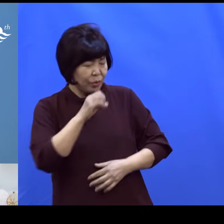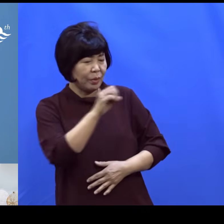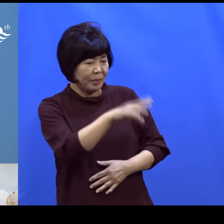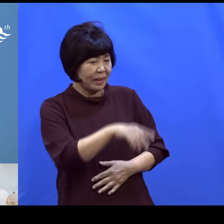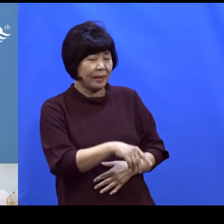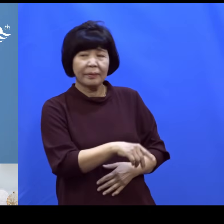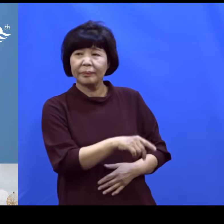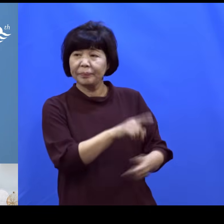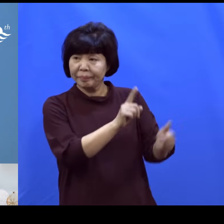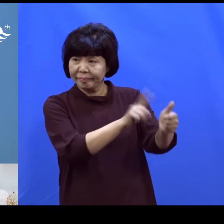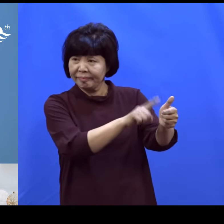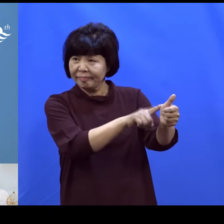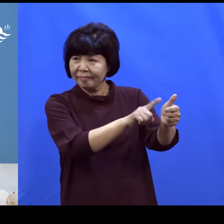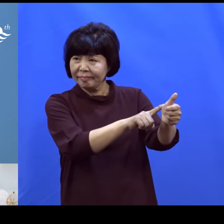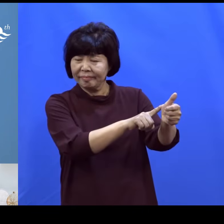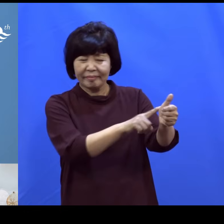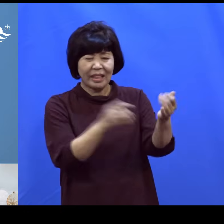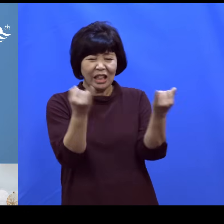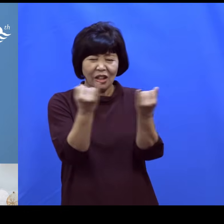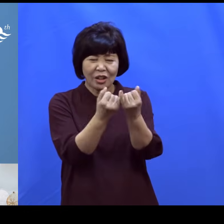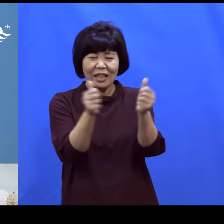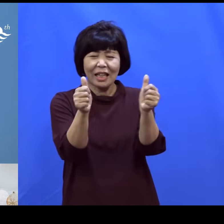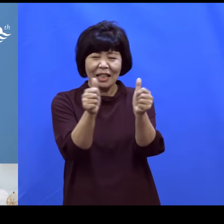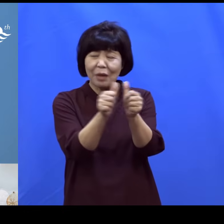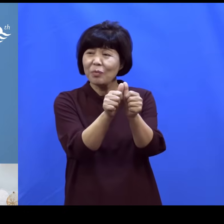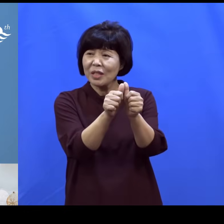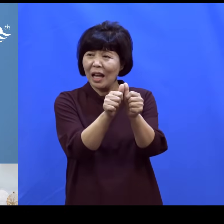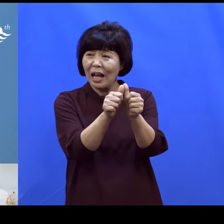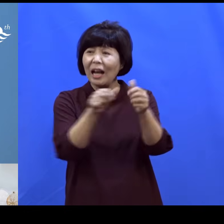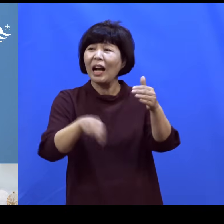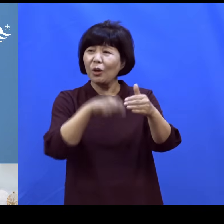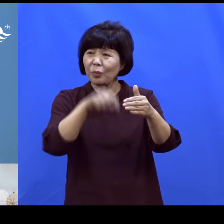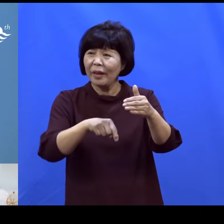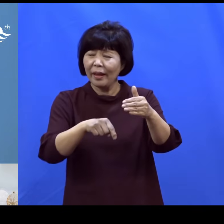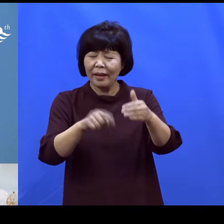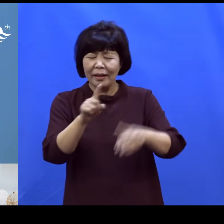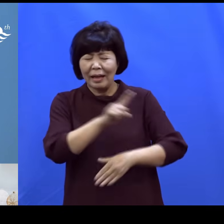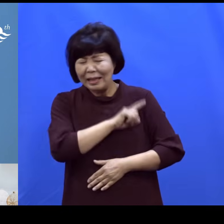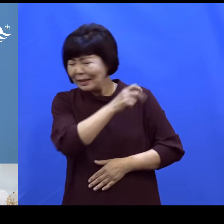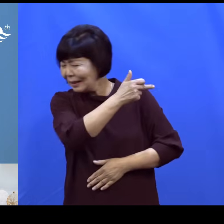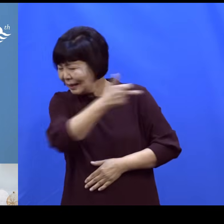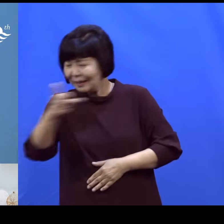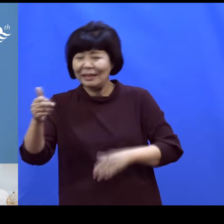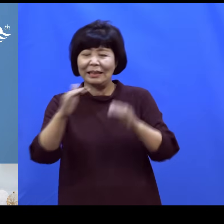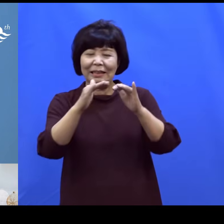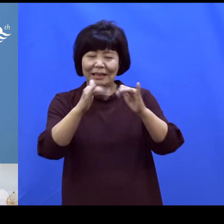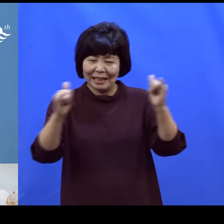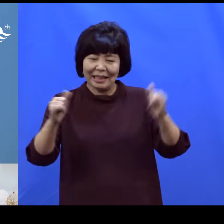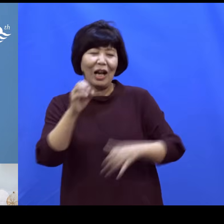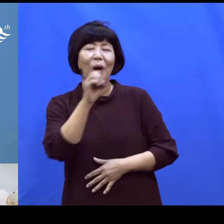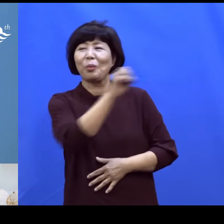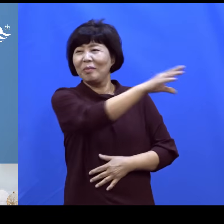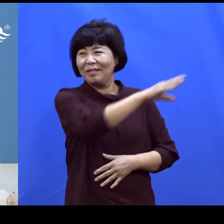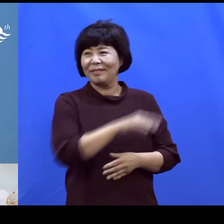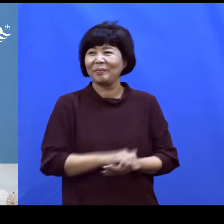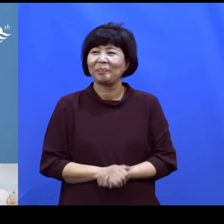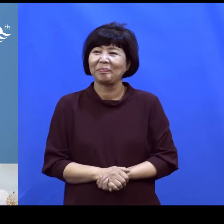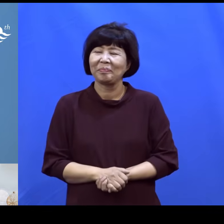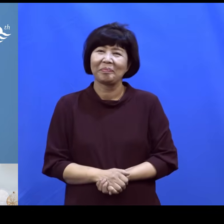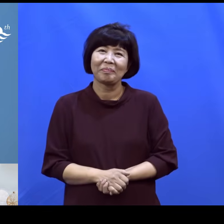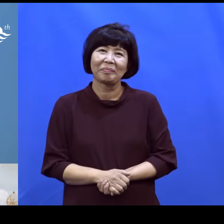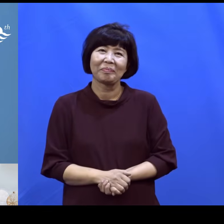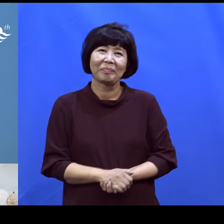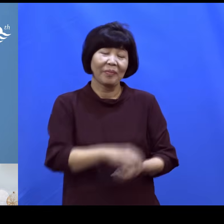이르노니 말하노니 여자가 낳은 자 중에 세례 요한보다 큰 이가 일어남이 없도다. 엄청난 얘기죠, 여러분.